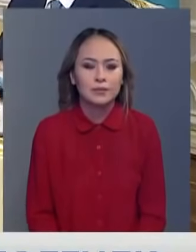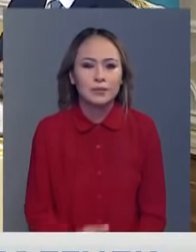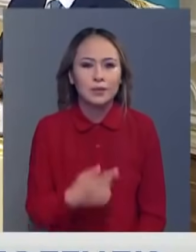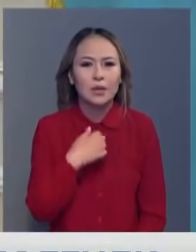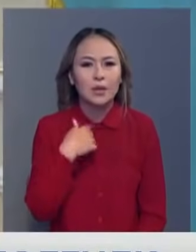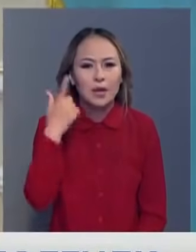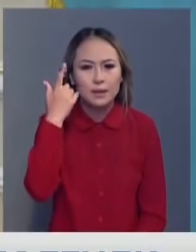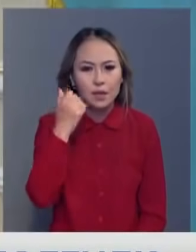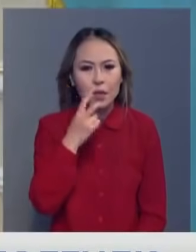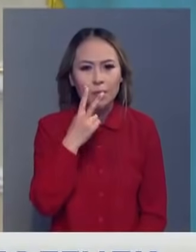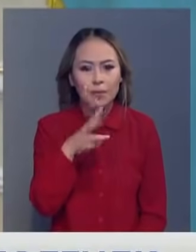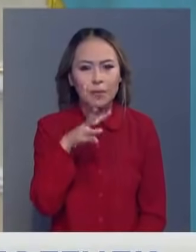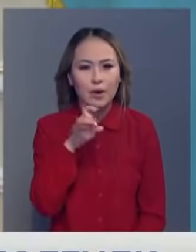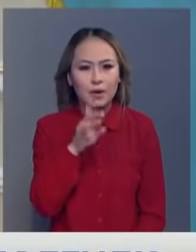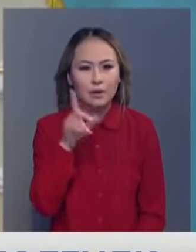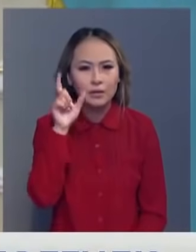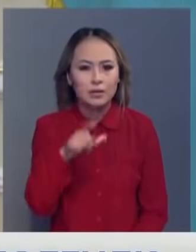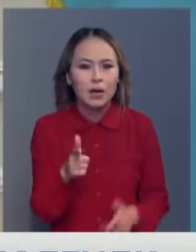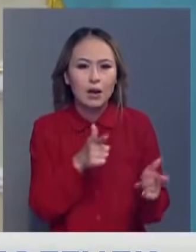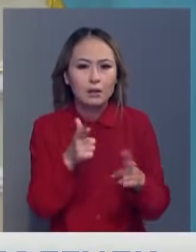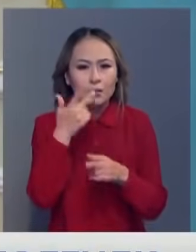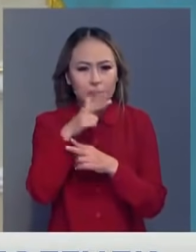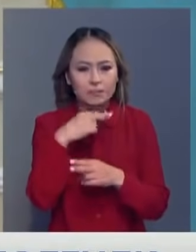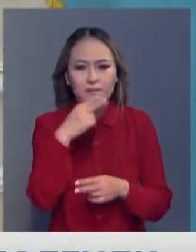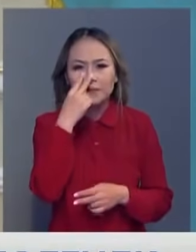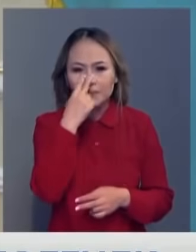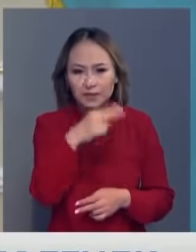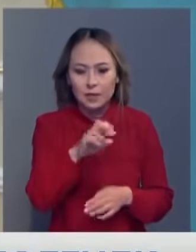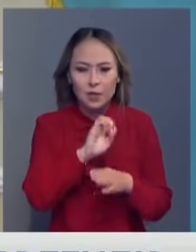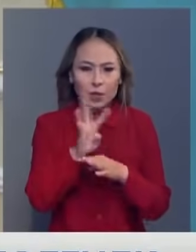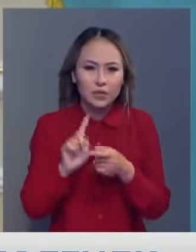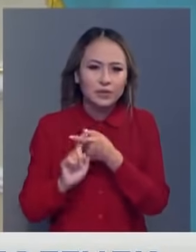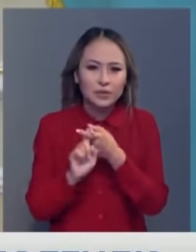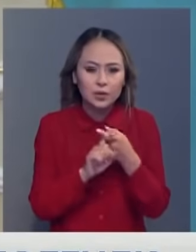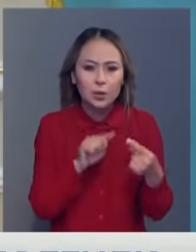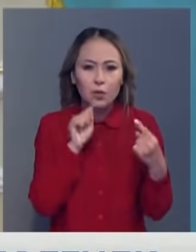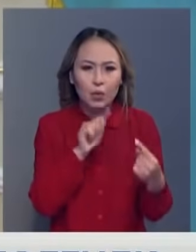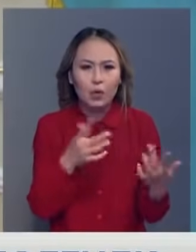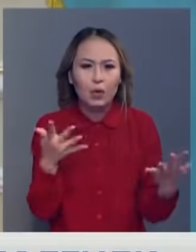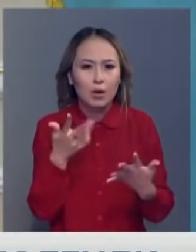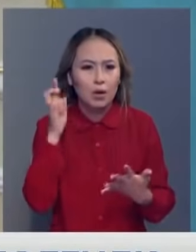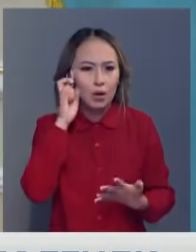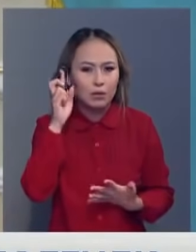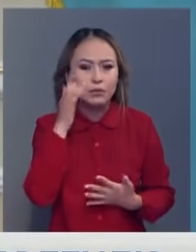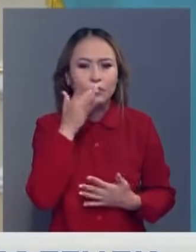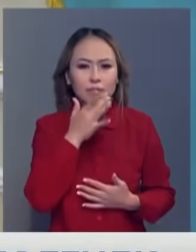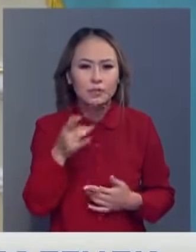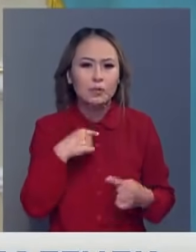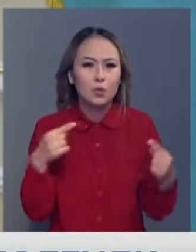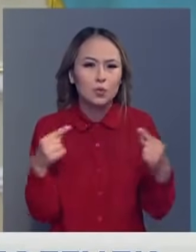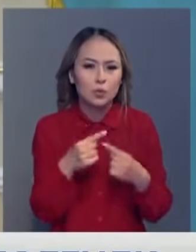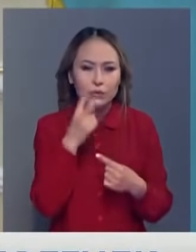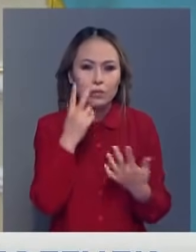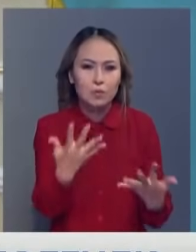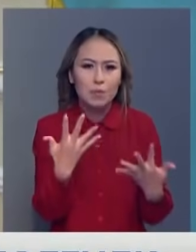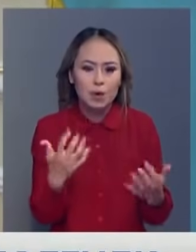качественным репортажам. Марк, сіз дайындаған біраз материалды көрдім. Коронавирусқа қарсы мемлекеттің қандай саясат жүргізіп жатқанын анық көрсете